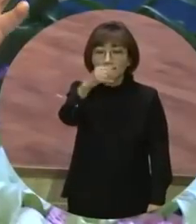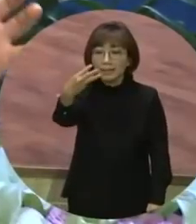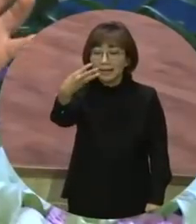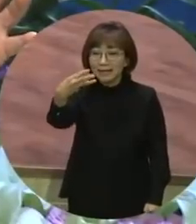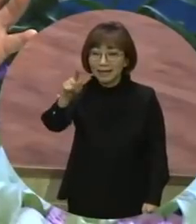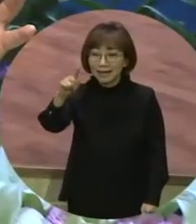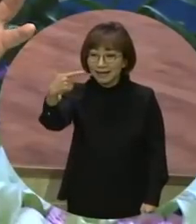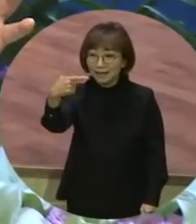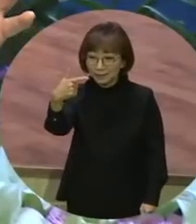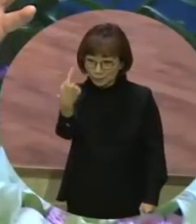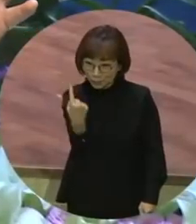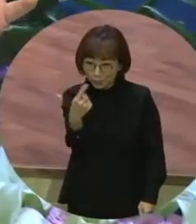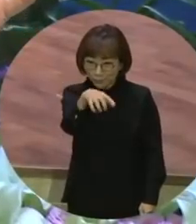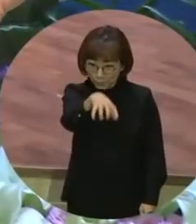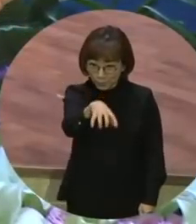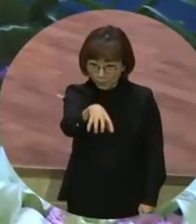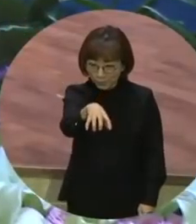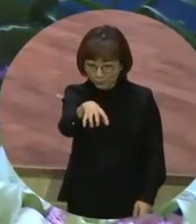이번에 갔을 때,